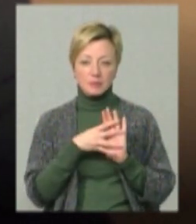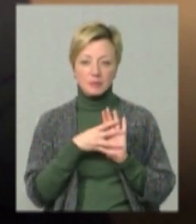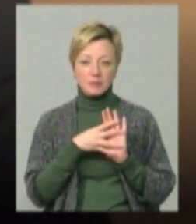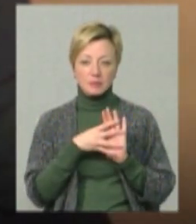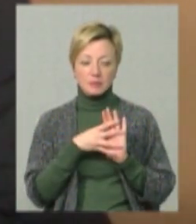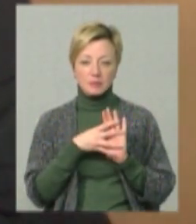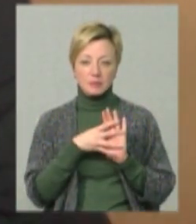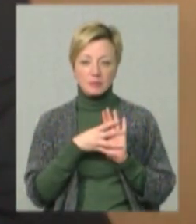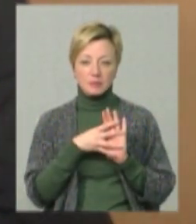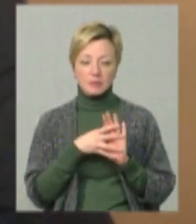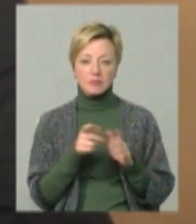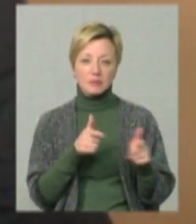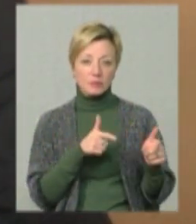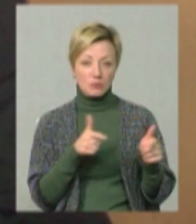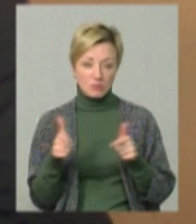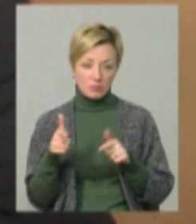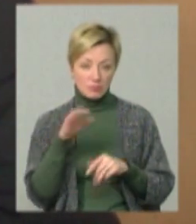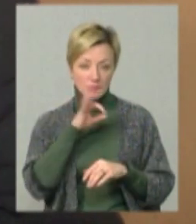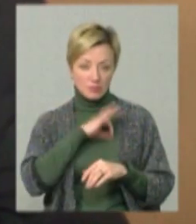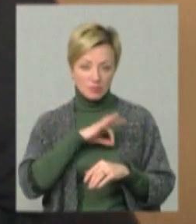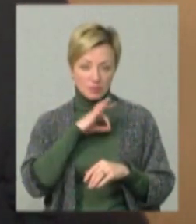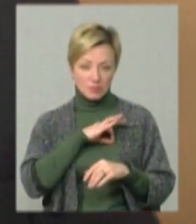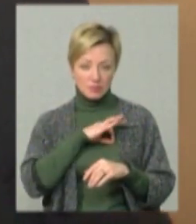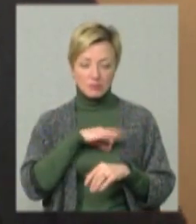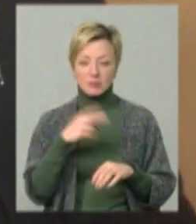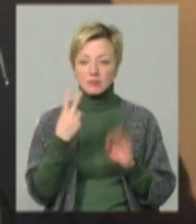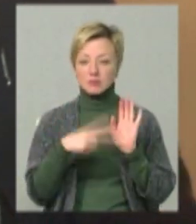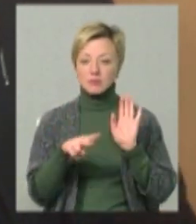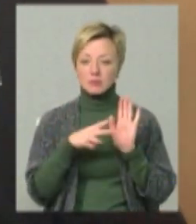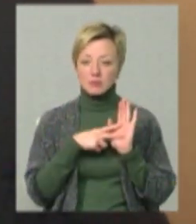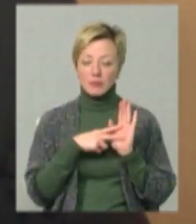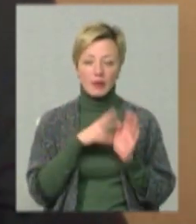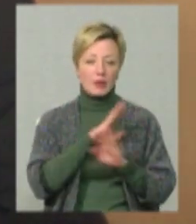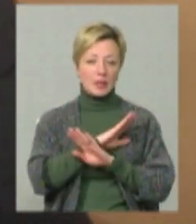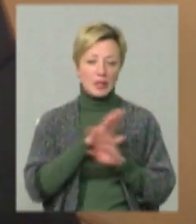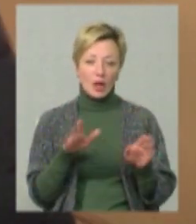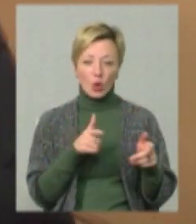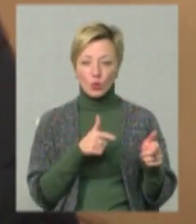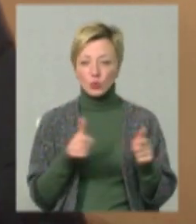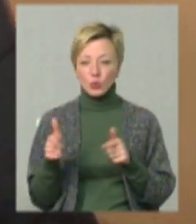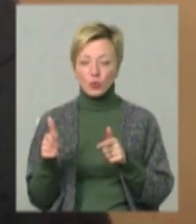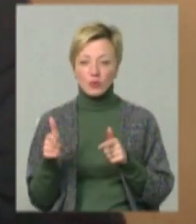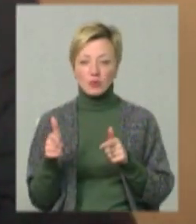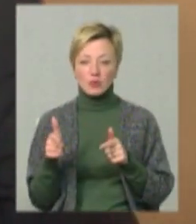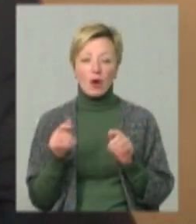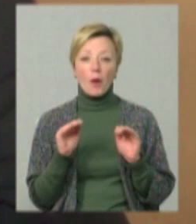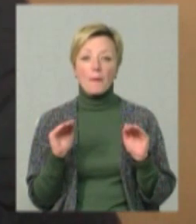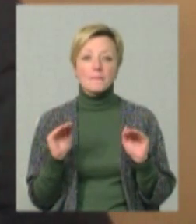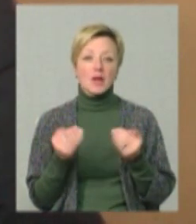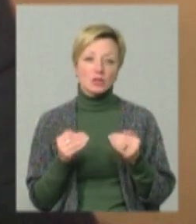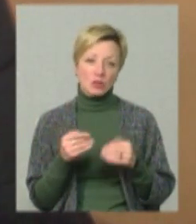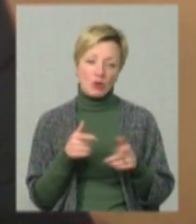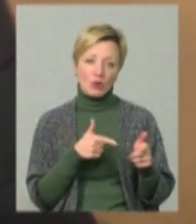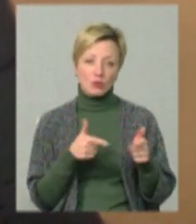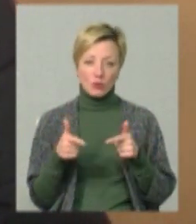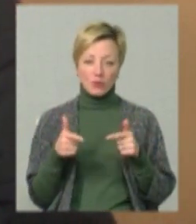29 оцінено як готові до використання за призначенням, 27 не готові. Обмежено готові до